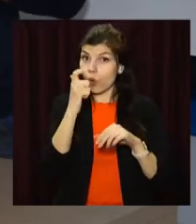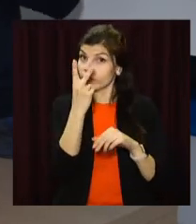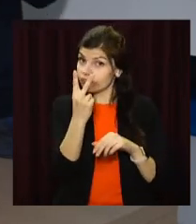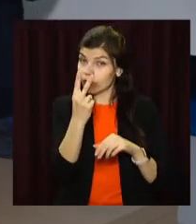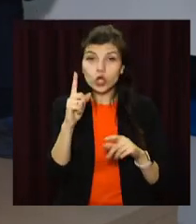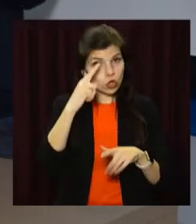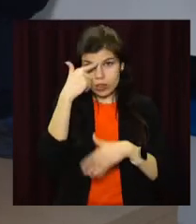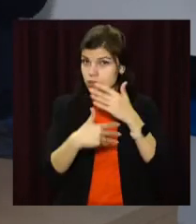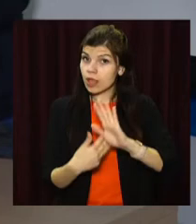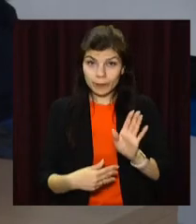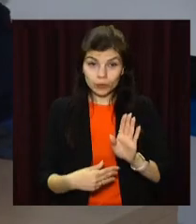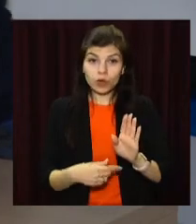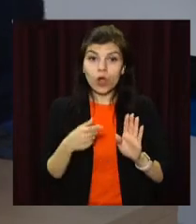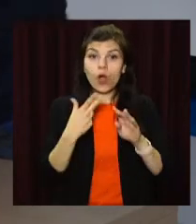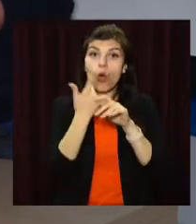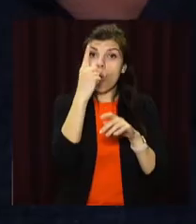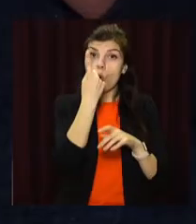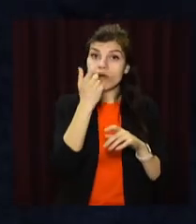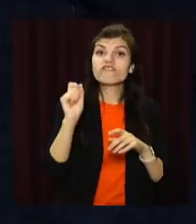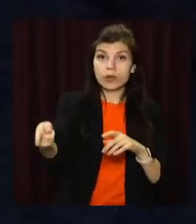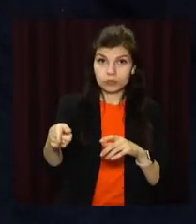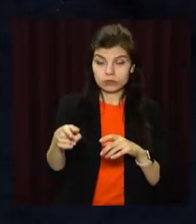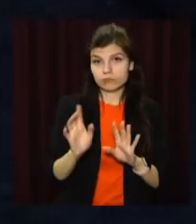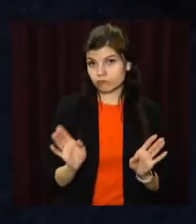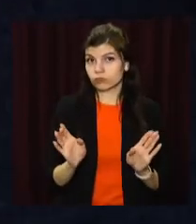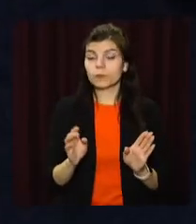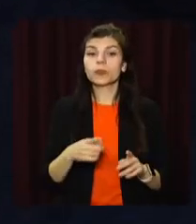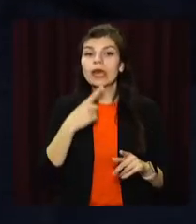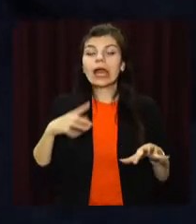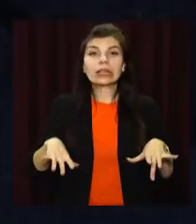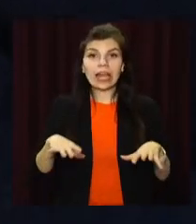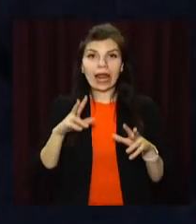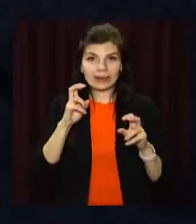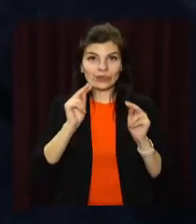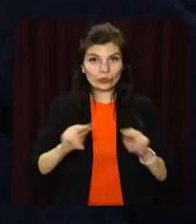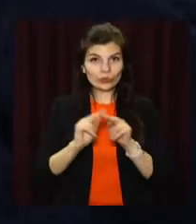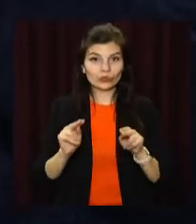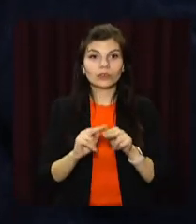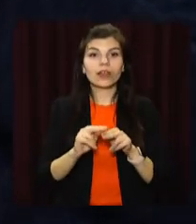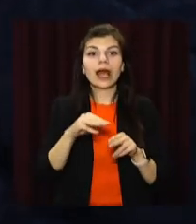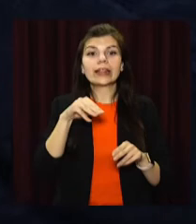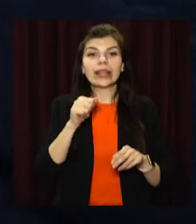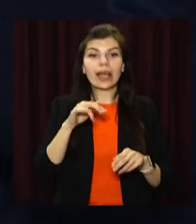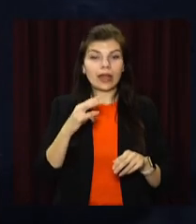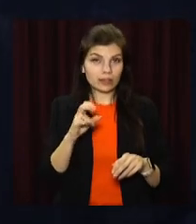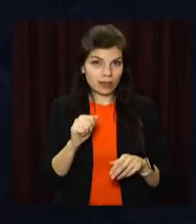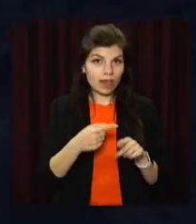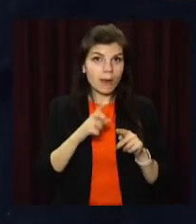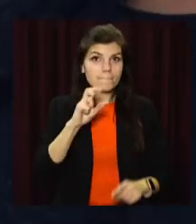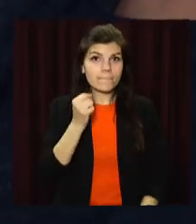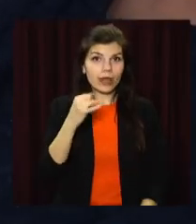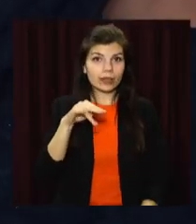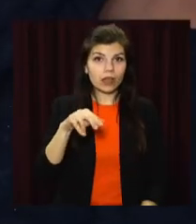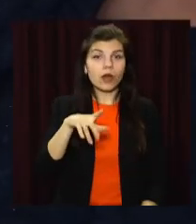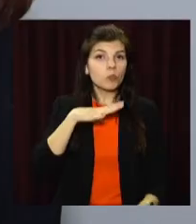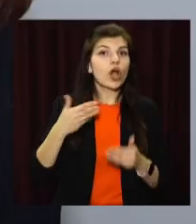не путаться, одну иголку выбросили. Серед тренерів на семінарі і Тетяна Байдала. Вона раніше пройшла спеціальний